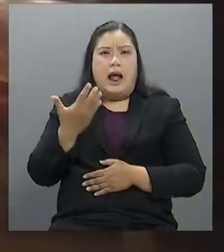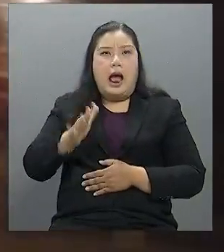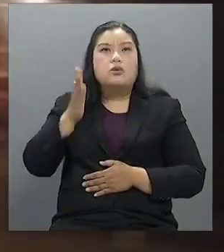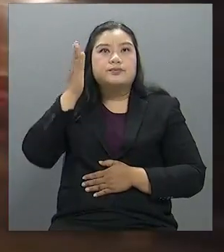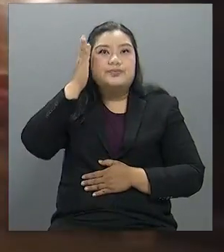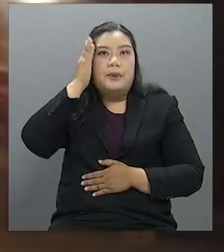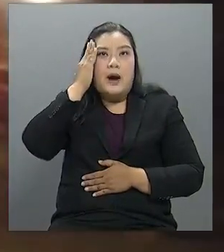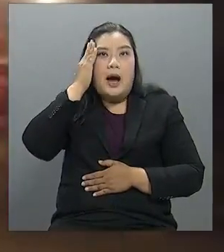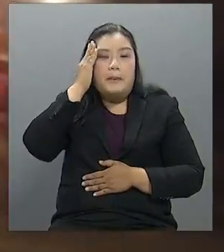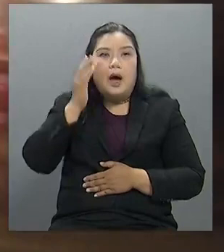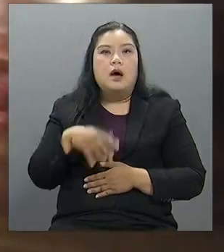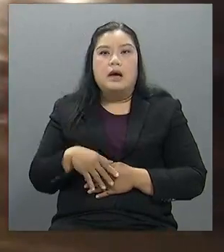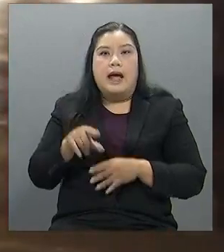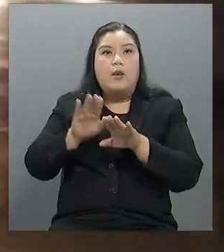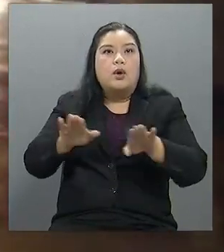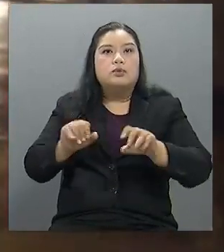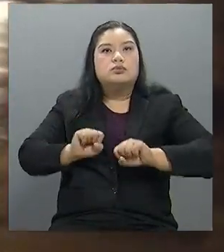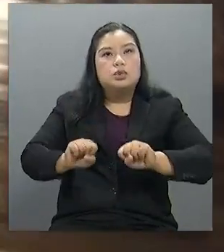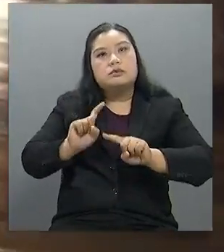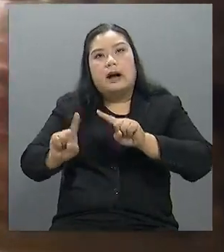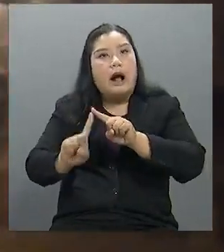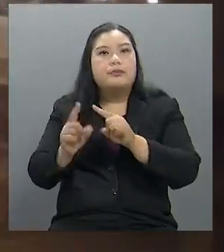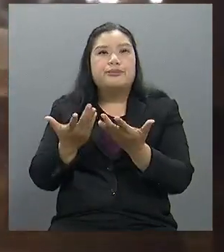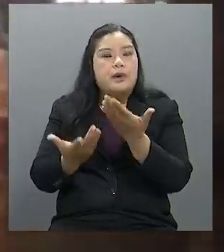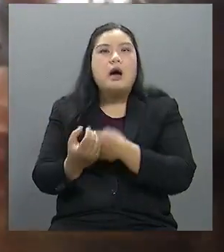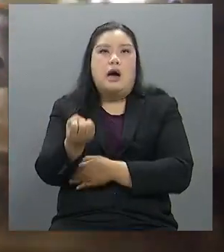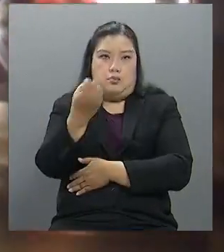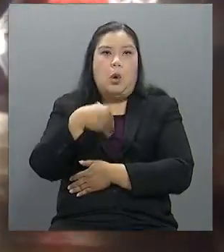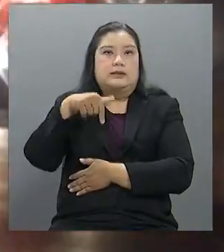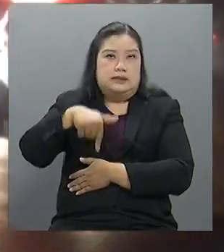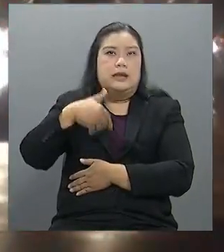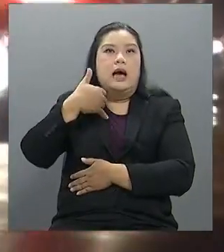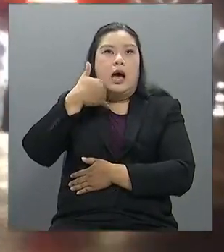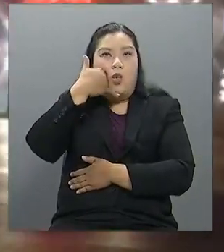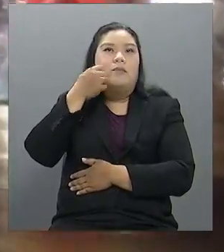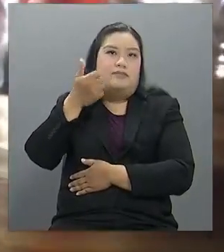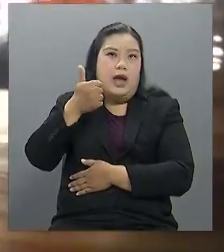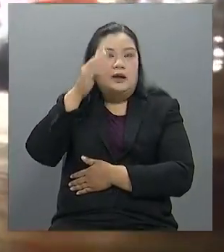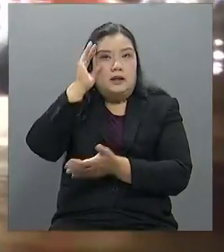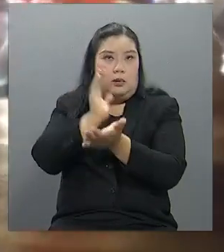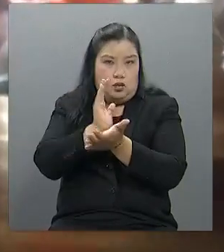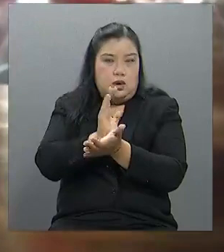หตุเนี่ยแจ้งมาได้เลยค่ะที่สภ.ชัยโยนะคะให้หมายเลขโทรศัพท์ไว้เลย